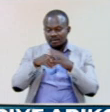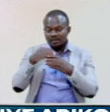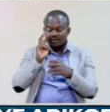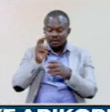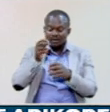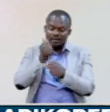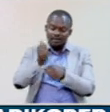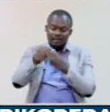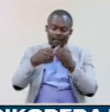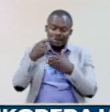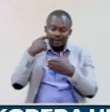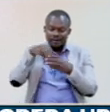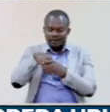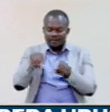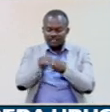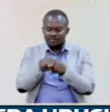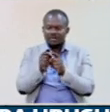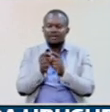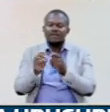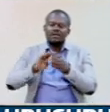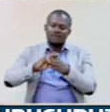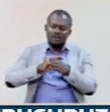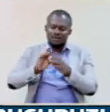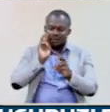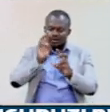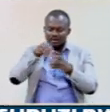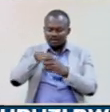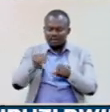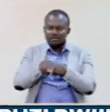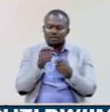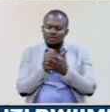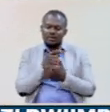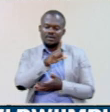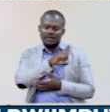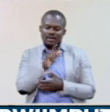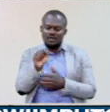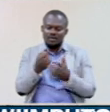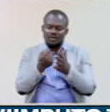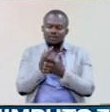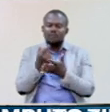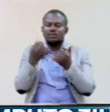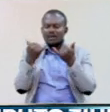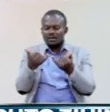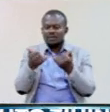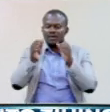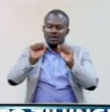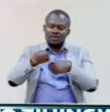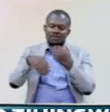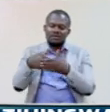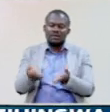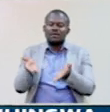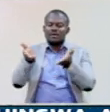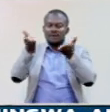rw'abikorera rugiye kubibonamo nka business, rubibonamo nemo nka opportunities zishobora gutuma noneho bashobora no